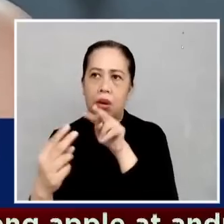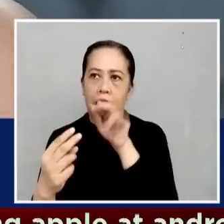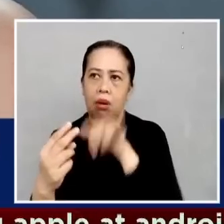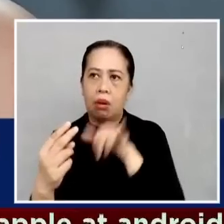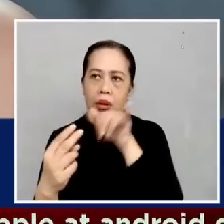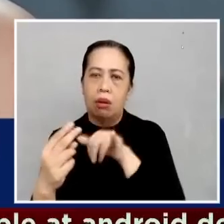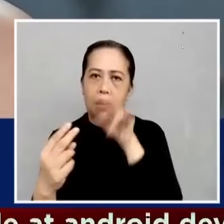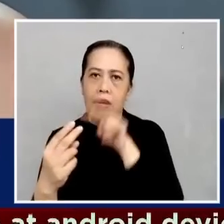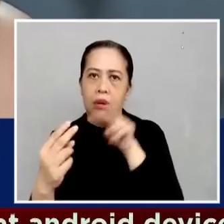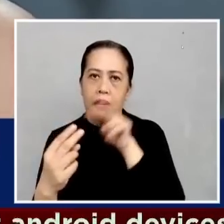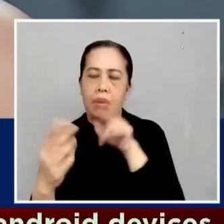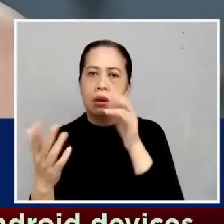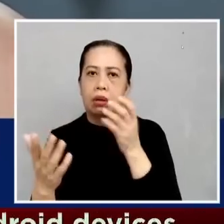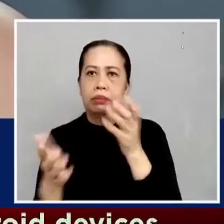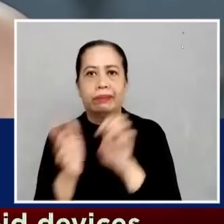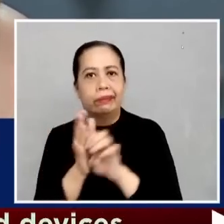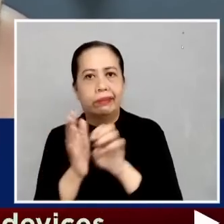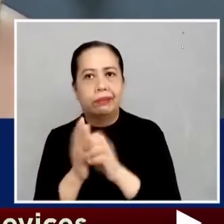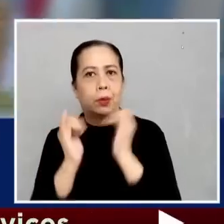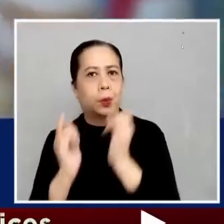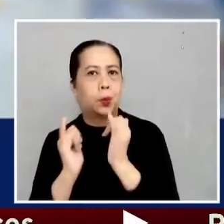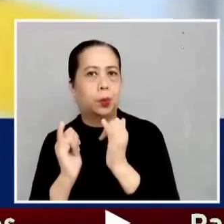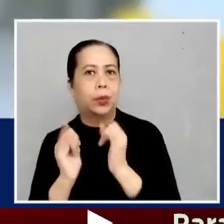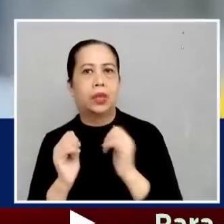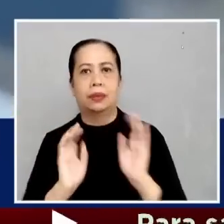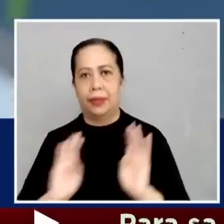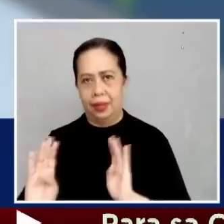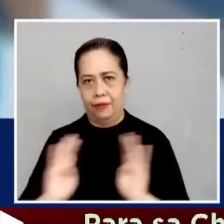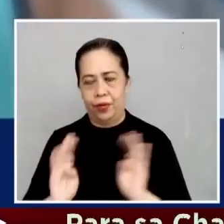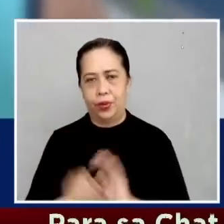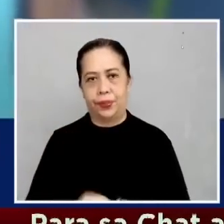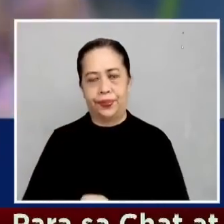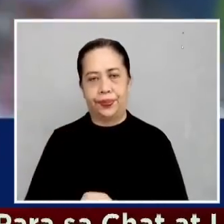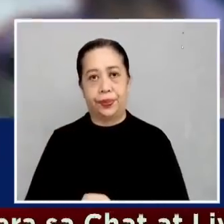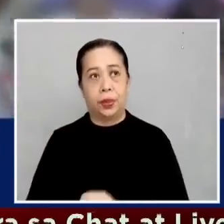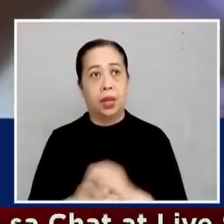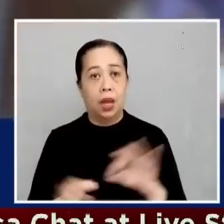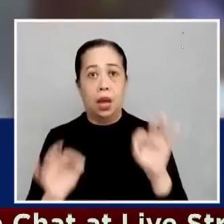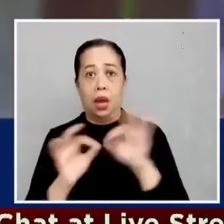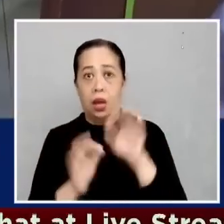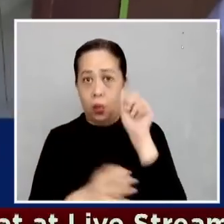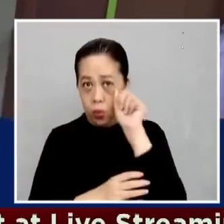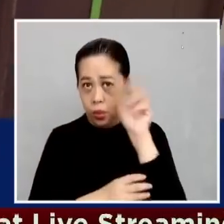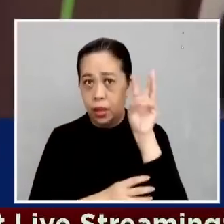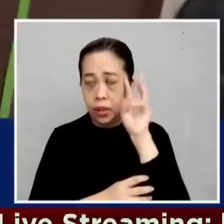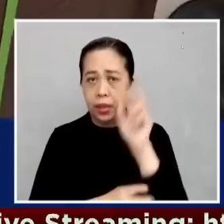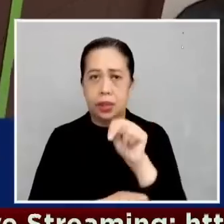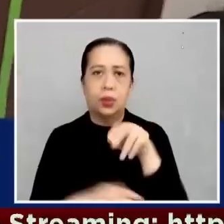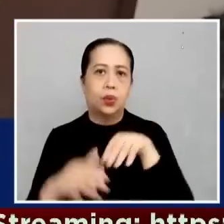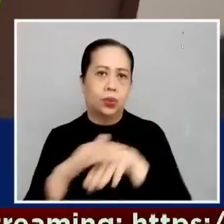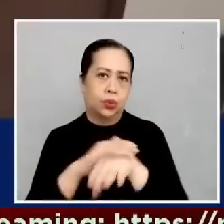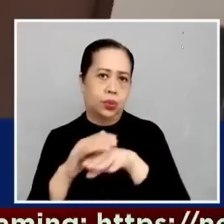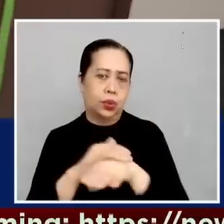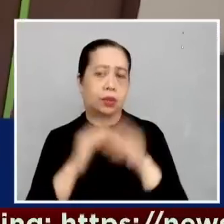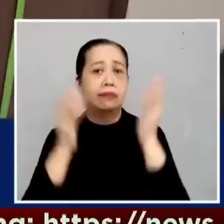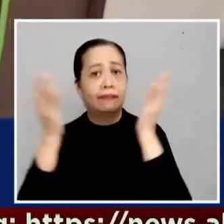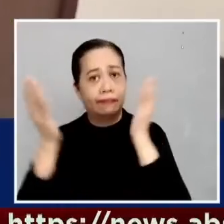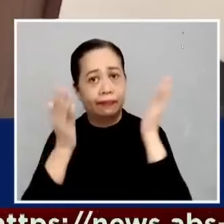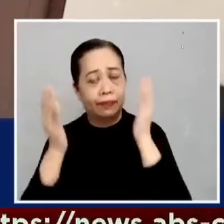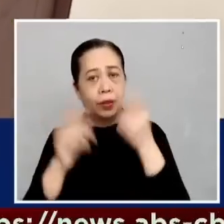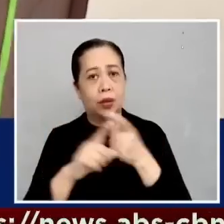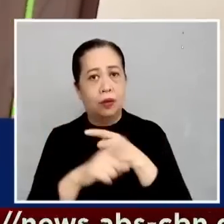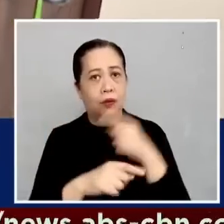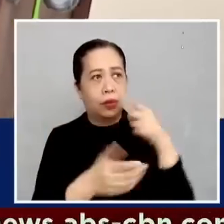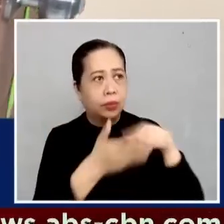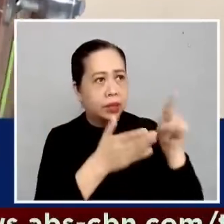sa ganong mga behaviors. Bukod sa awareness, kailangan din ng access sa serbisyo. From mapping,